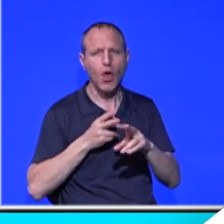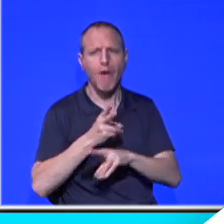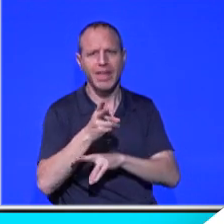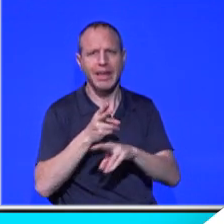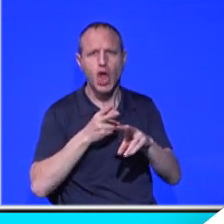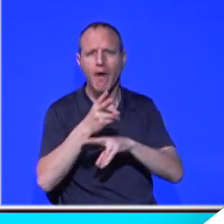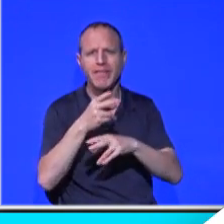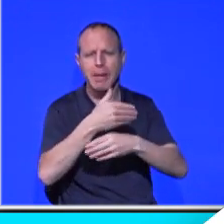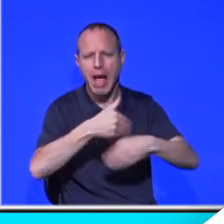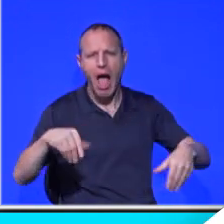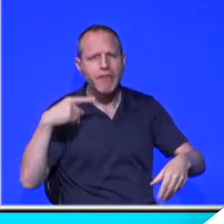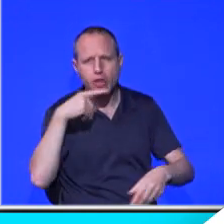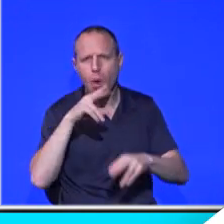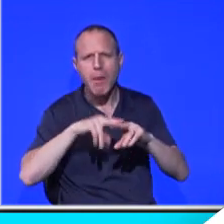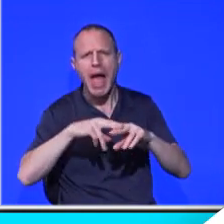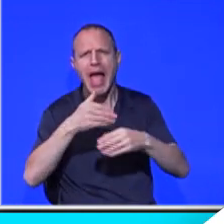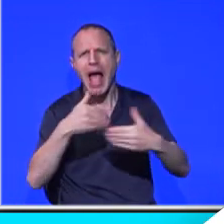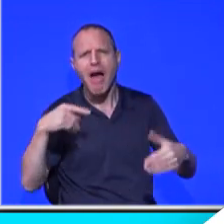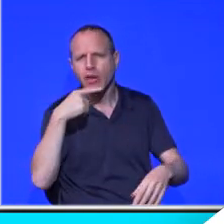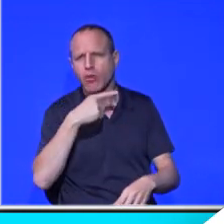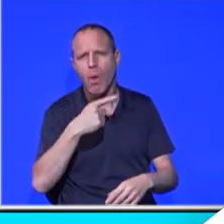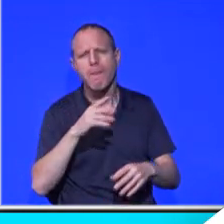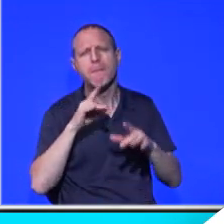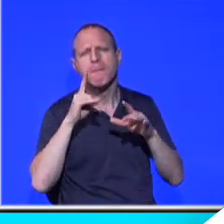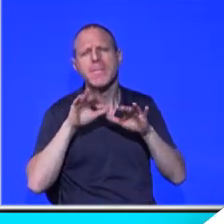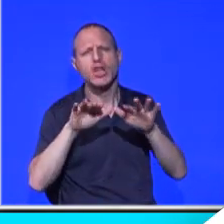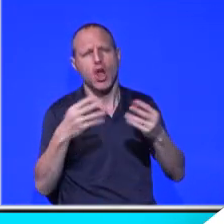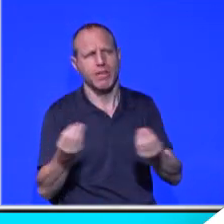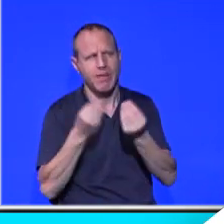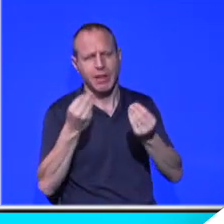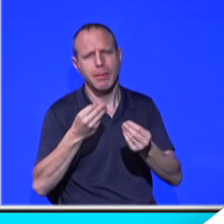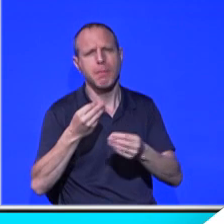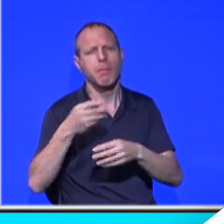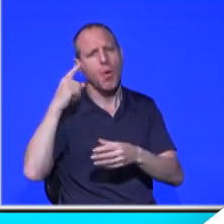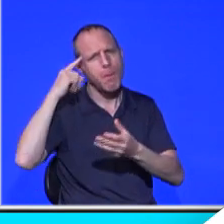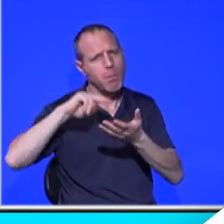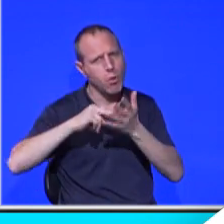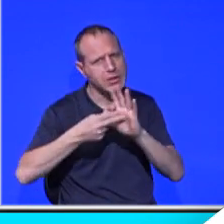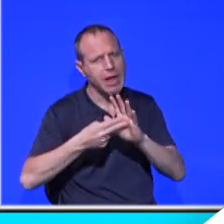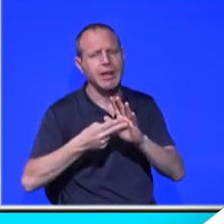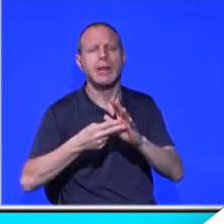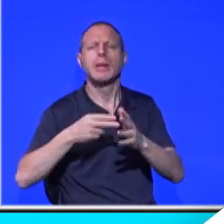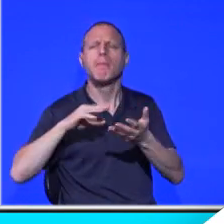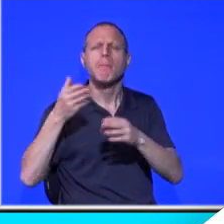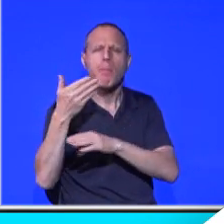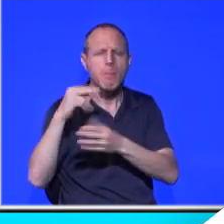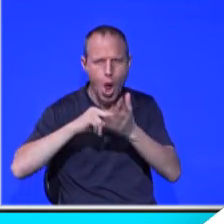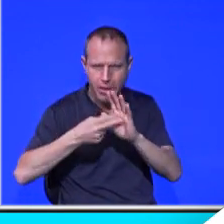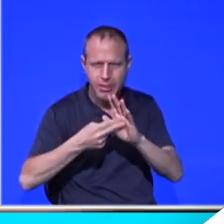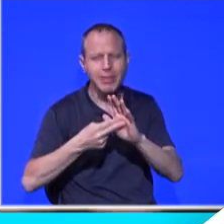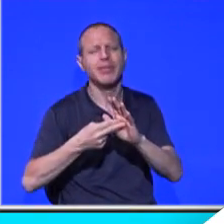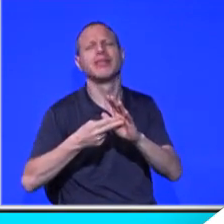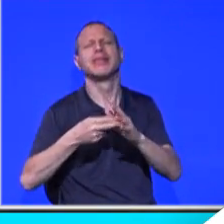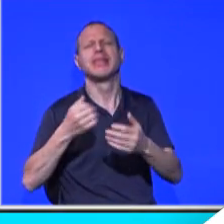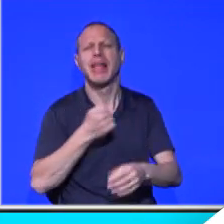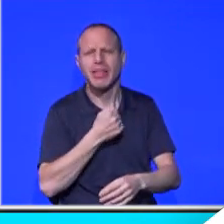עוברים קו אדום אחרי קו אדום, במיליון תחומים, בתחום המוסרי, בתחום המדיני, בתחום הפוליטי, בתחום האתי, בתחום הדתי,